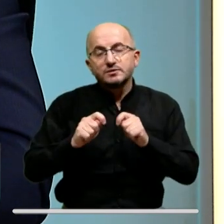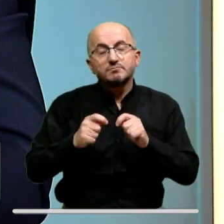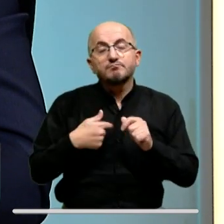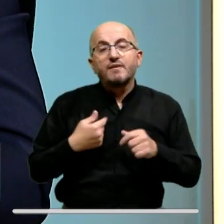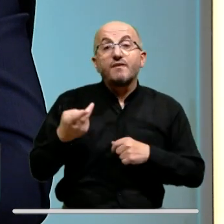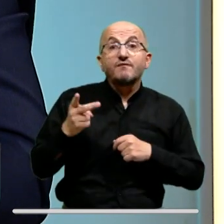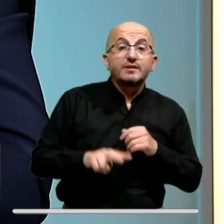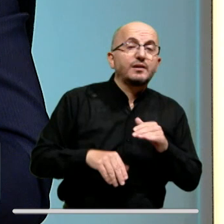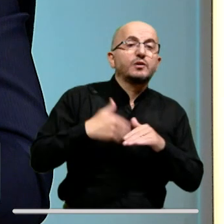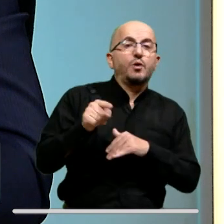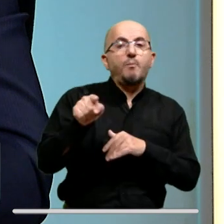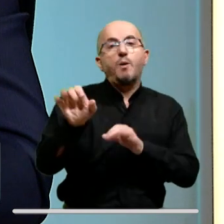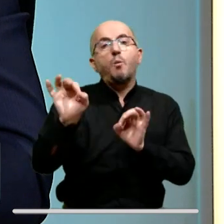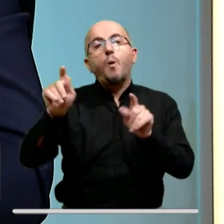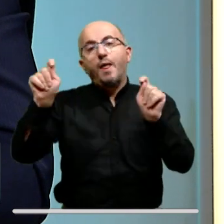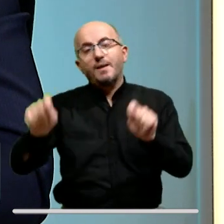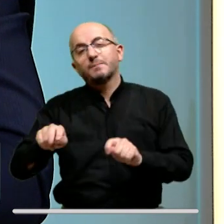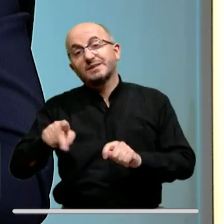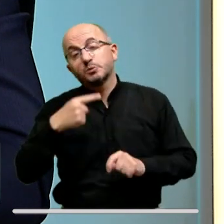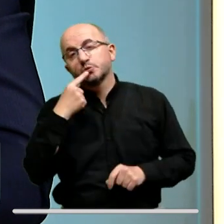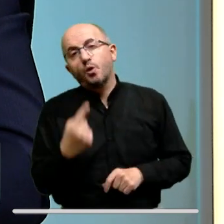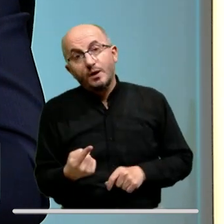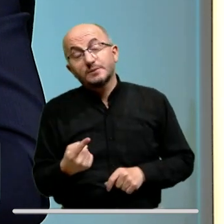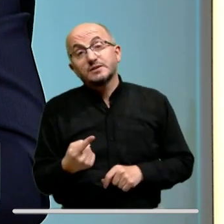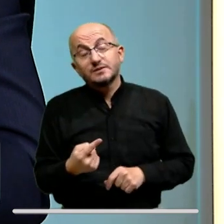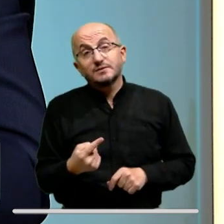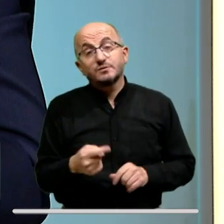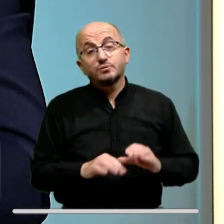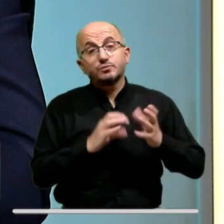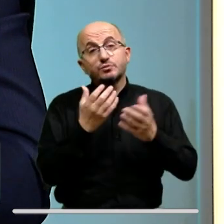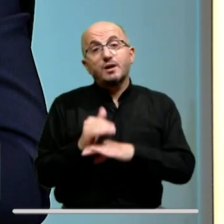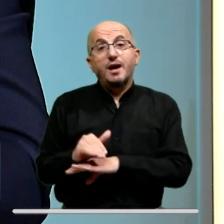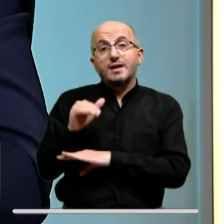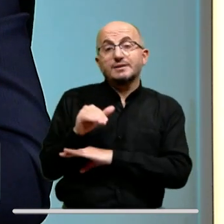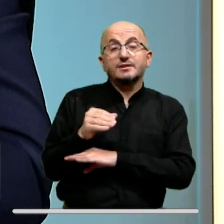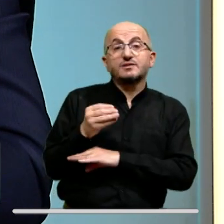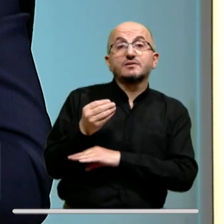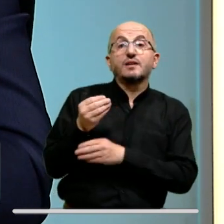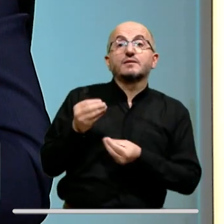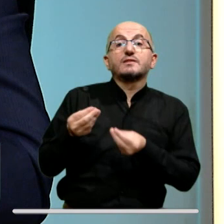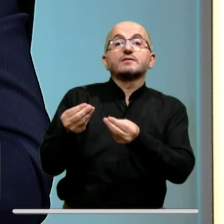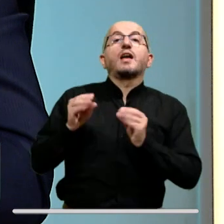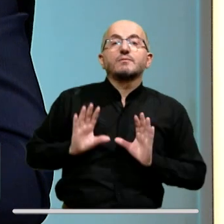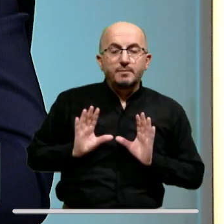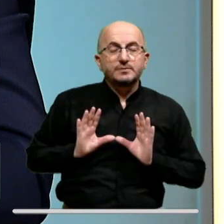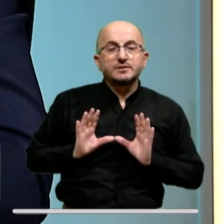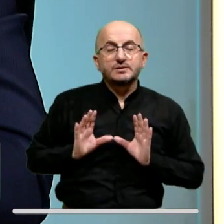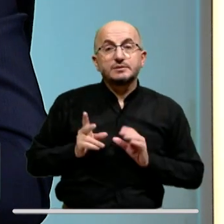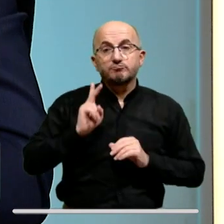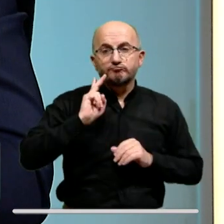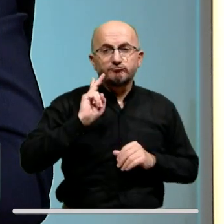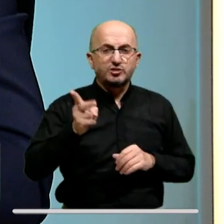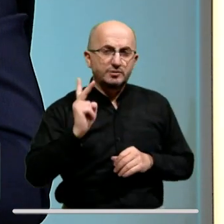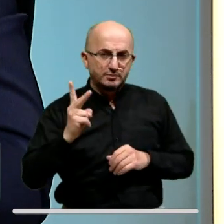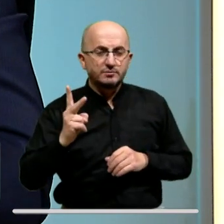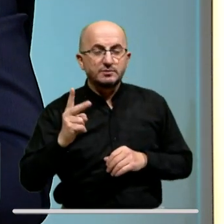ettikten sonra bunu böyle yap falan gibi söylemiş. Yani dünya hayatındayken ona teslim etmemiş ve bu senindir